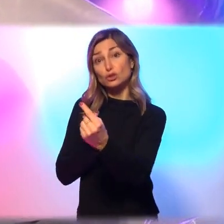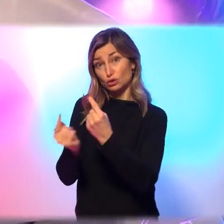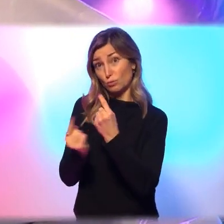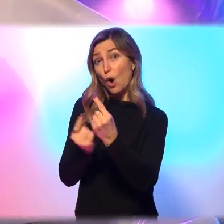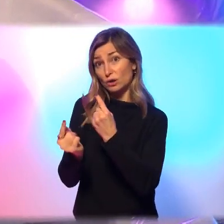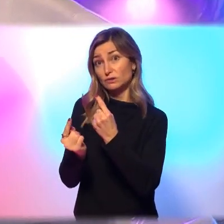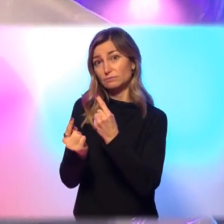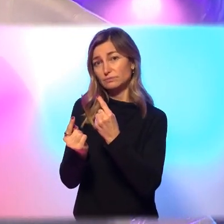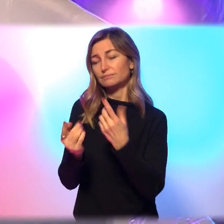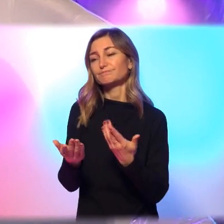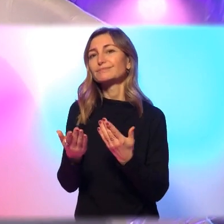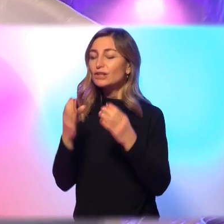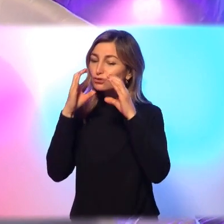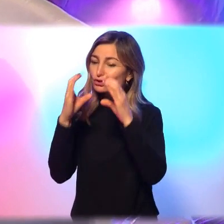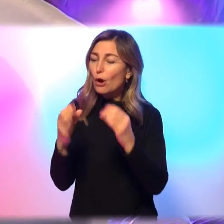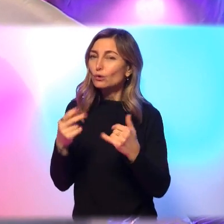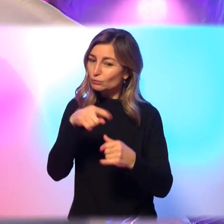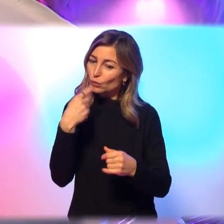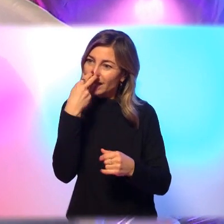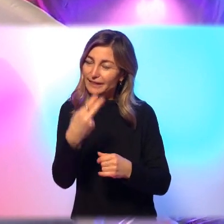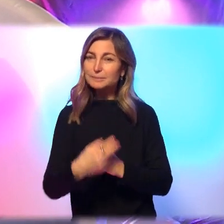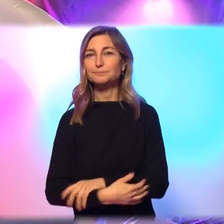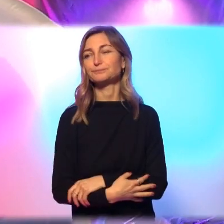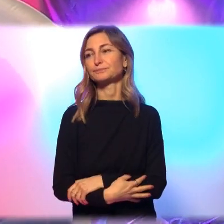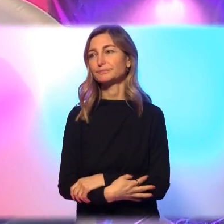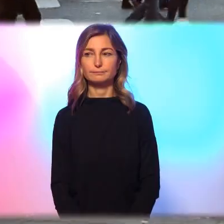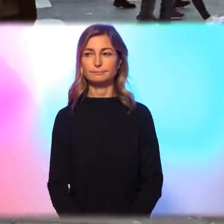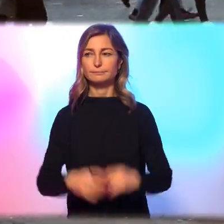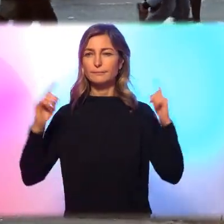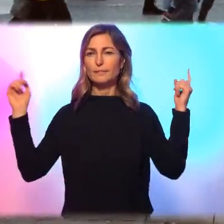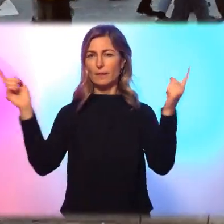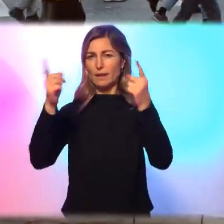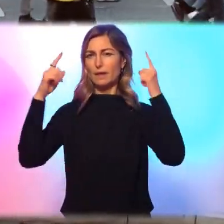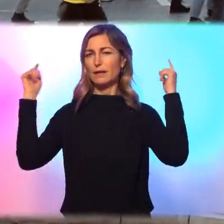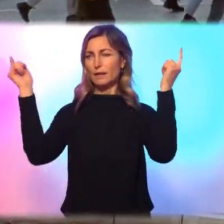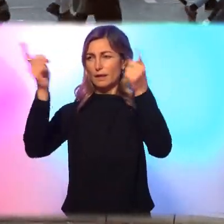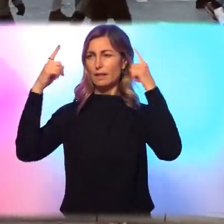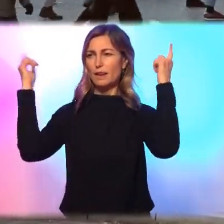Klimaschutz gesprochen. So schauen wir uns das mal an.